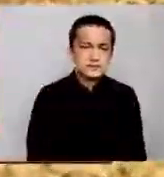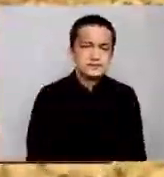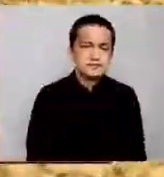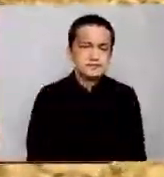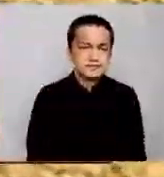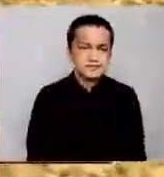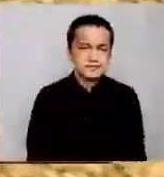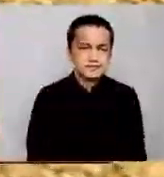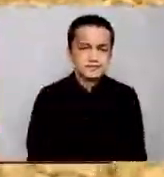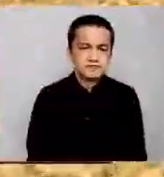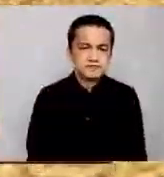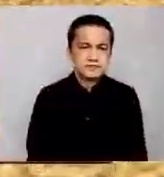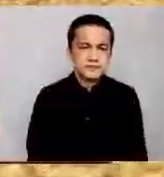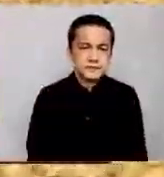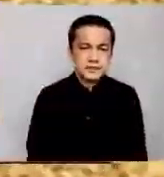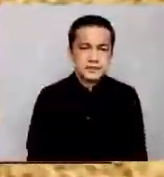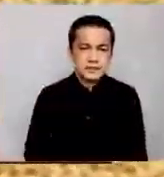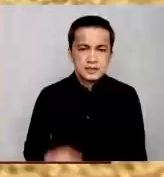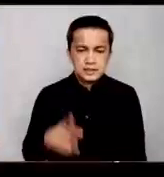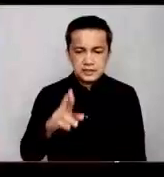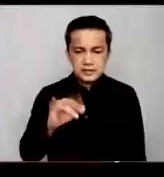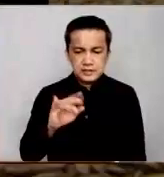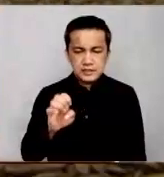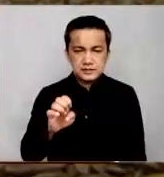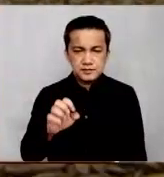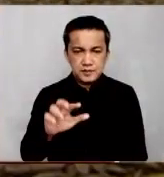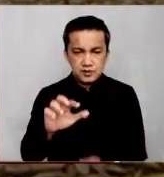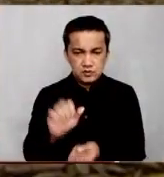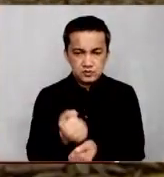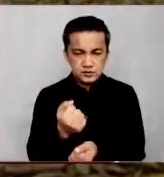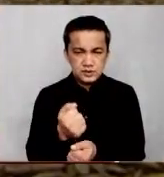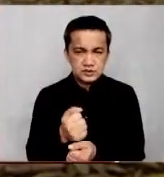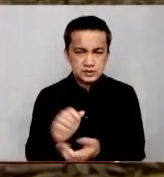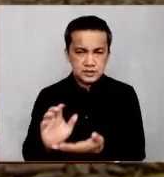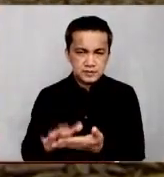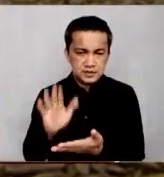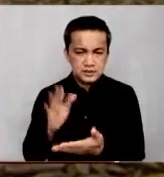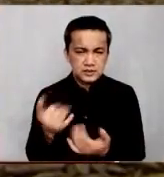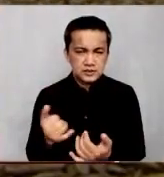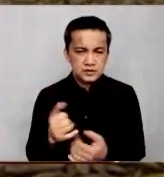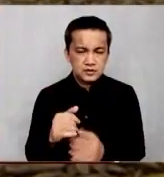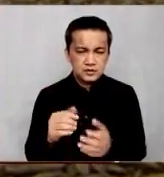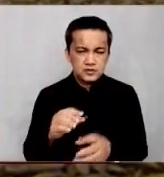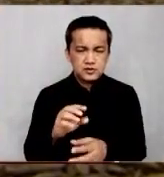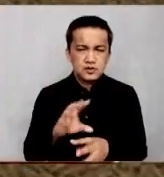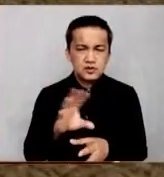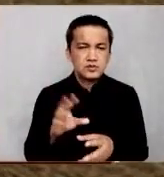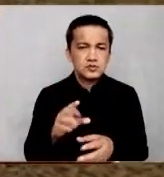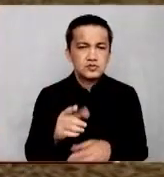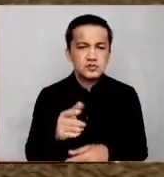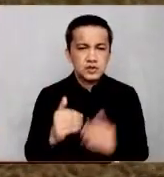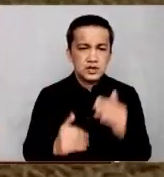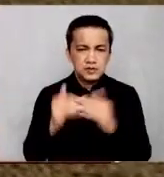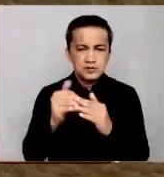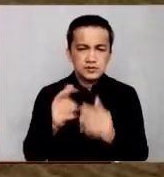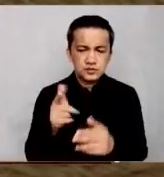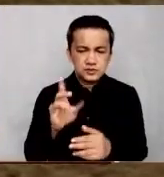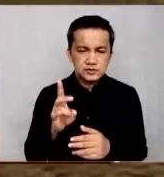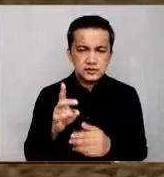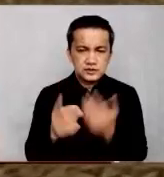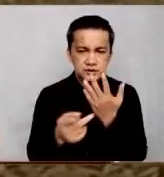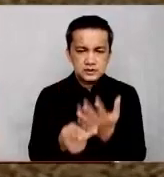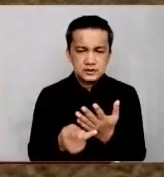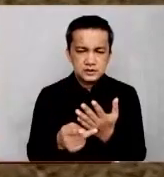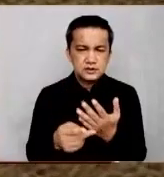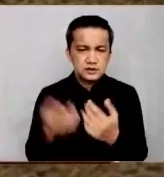Pati nga raw ang palay, paubos na ang stock. Kaya mataas na ang presyo nito na aabot sa halos 27 pesos ang kada kilo mula sa